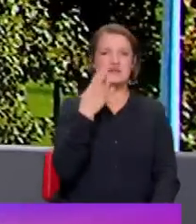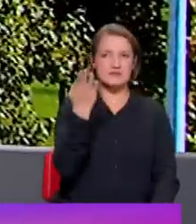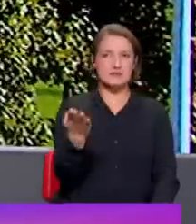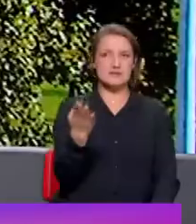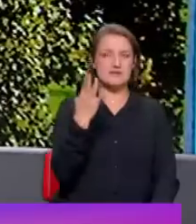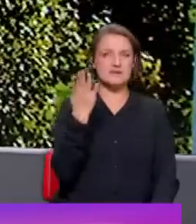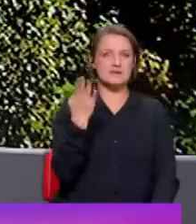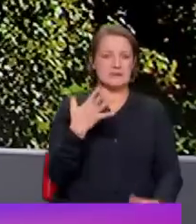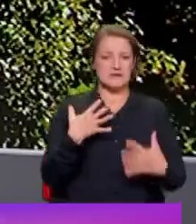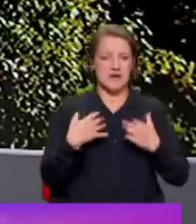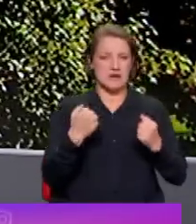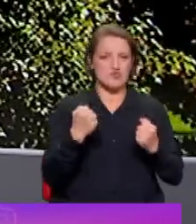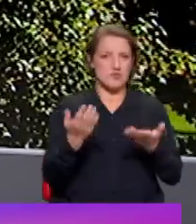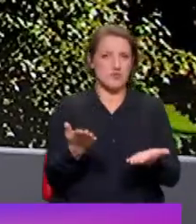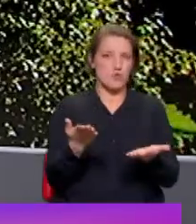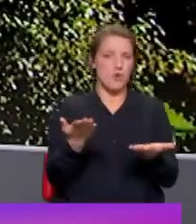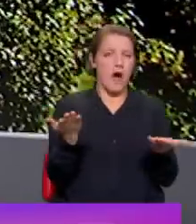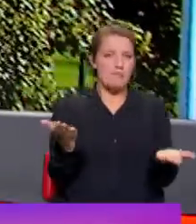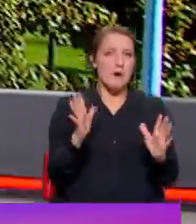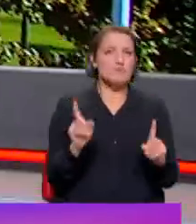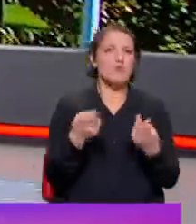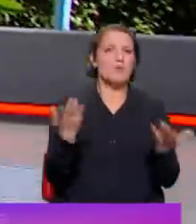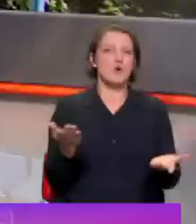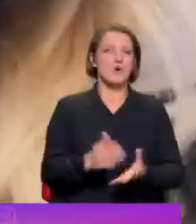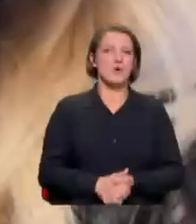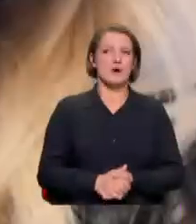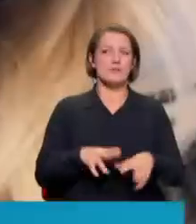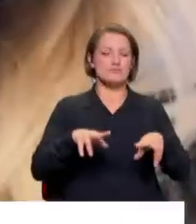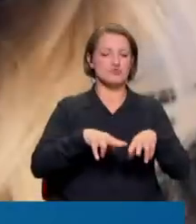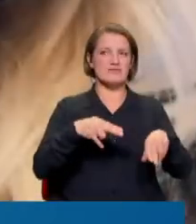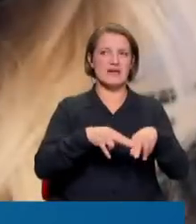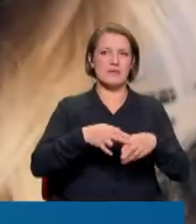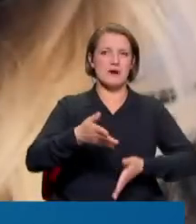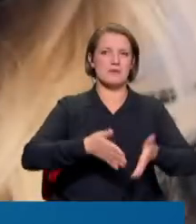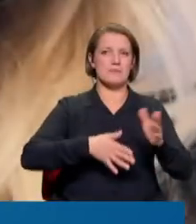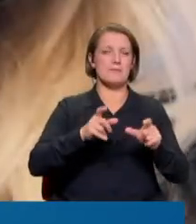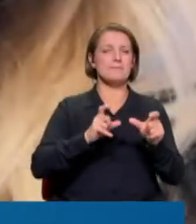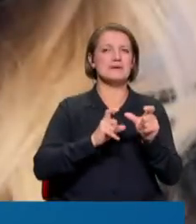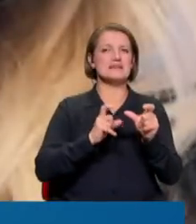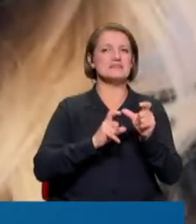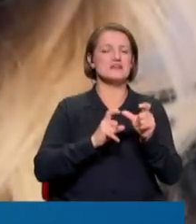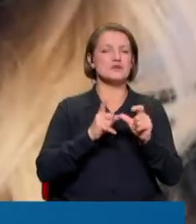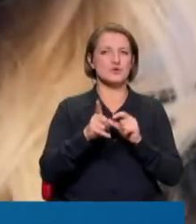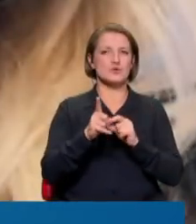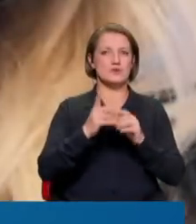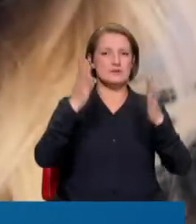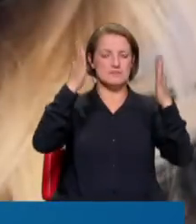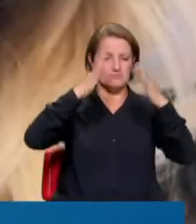sağ çıkarıldığı halde bulunamıyor Mustafa Kemal Mahallesi Mert Sarıgül sitesinde